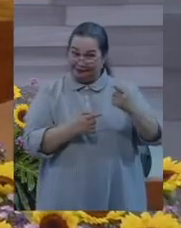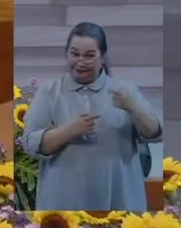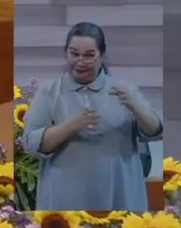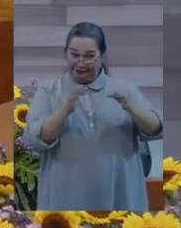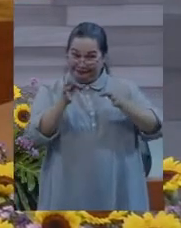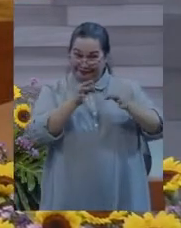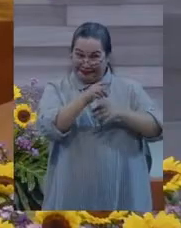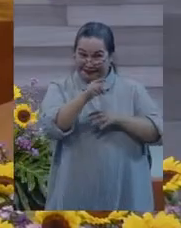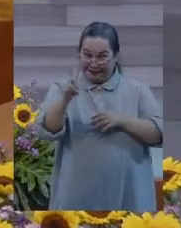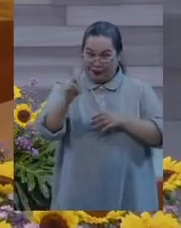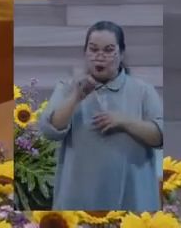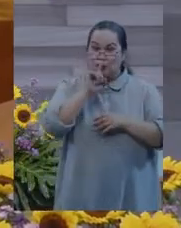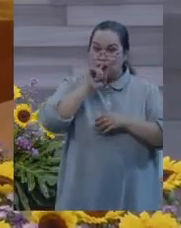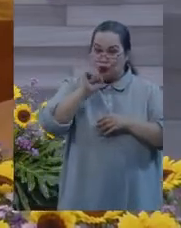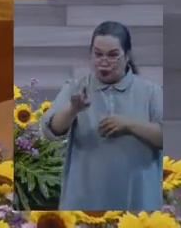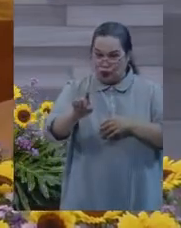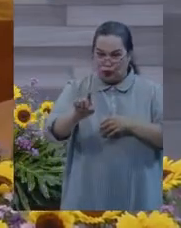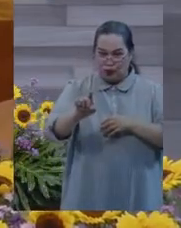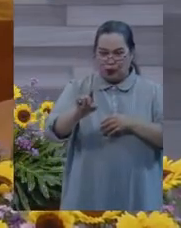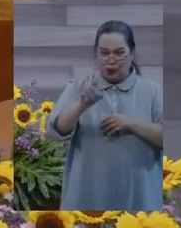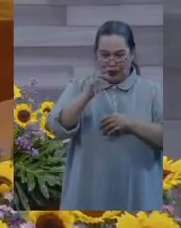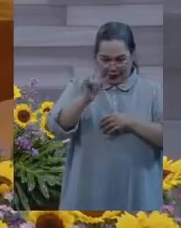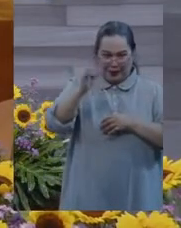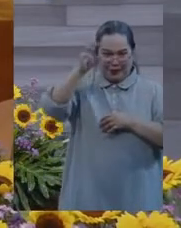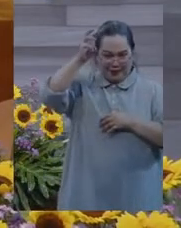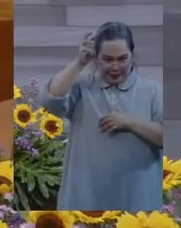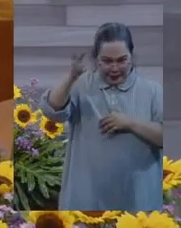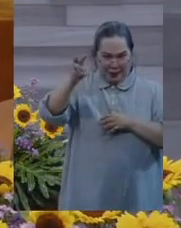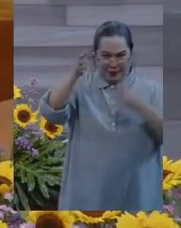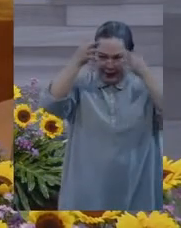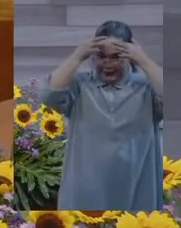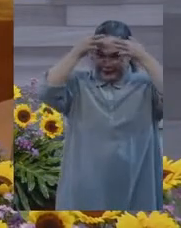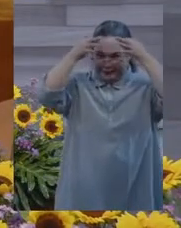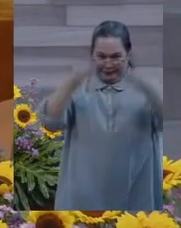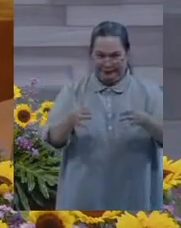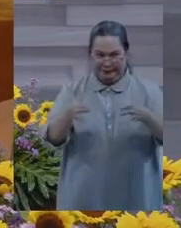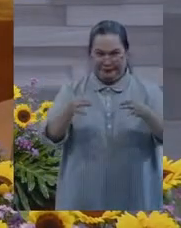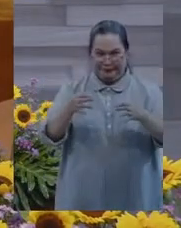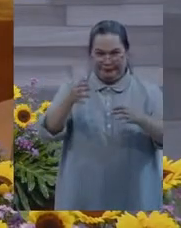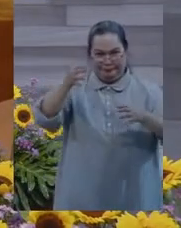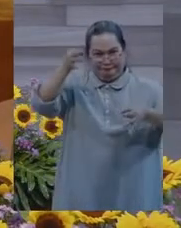niya, tiyak na sila ay hahatulan.